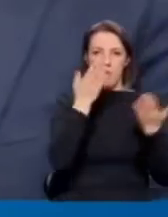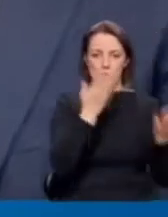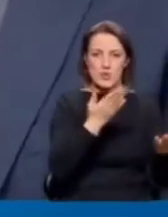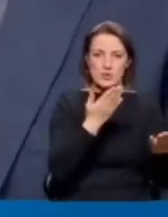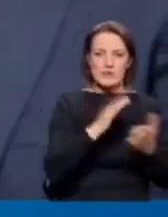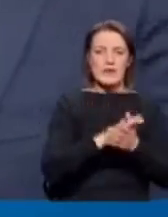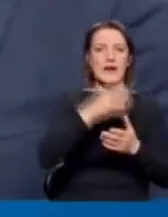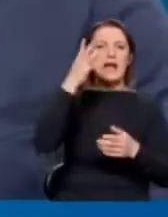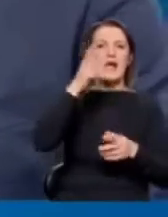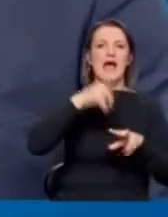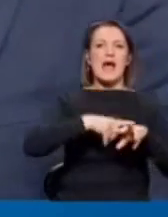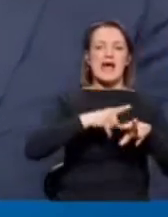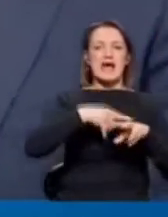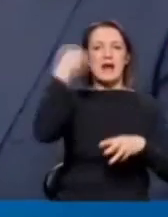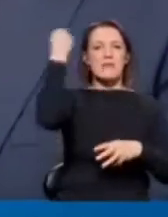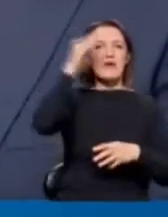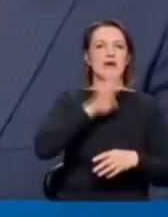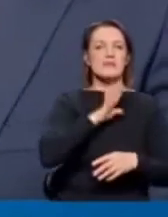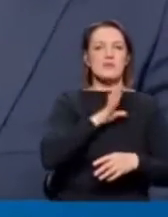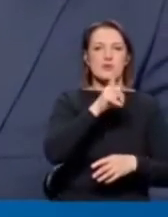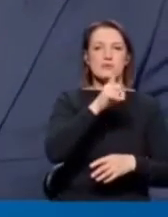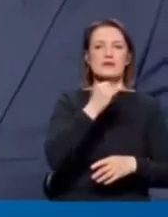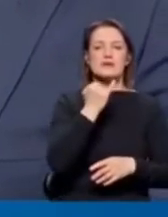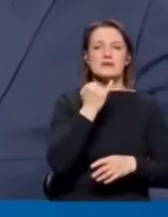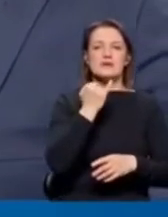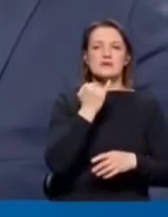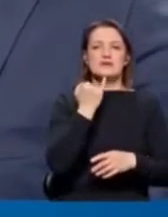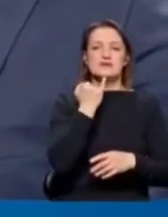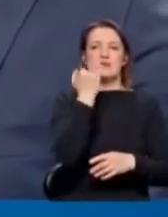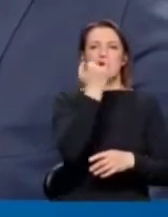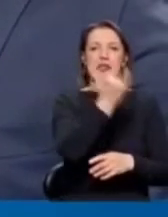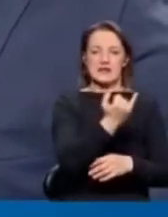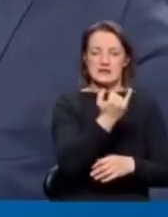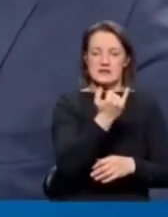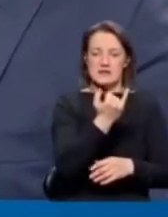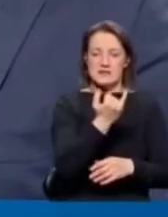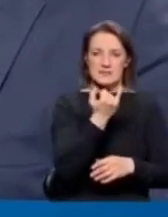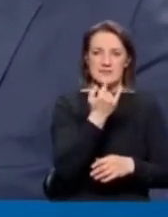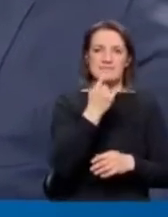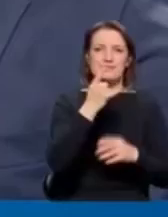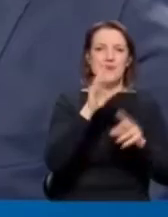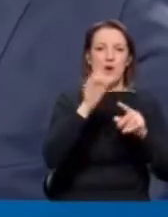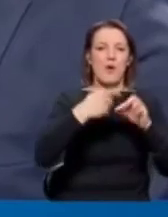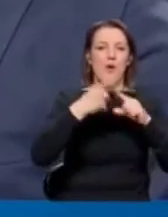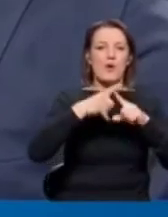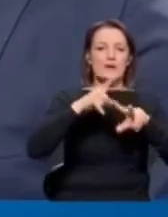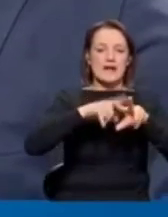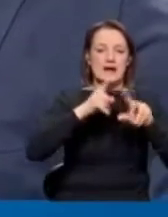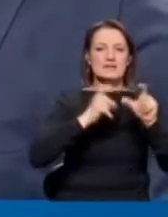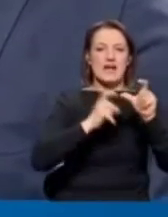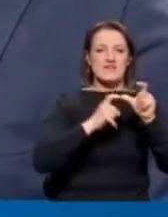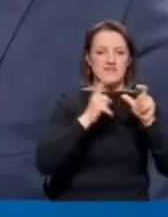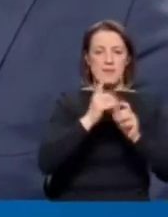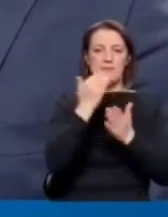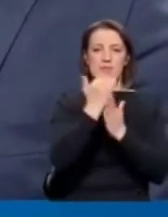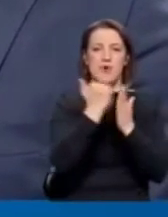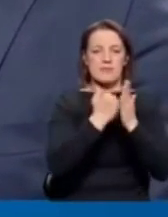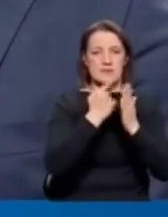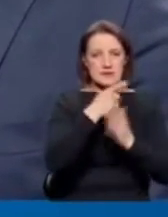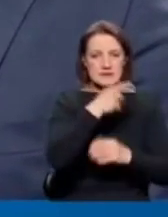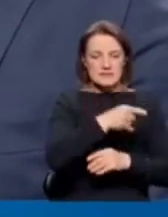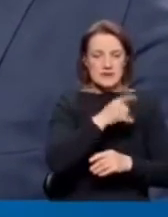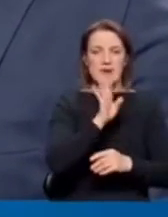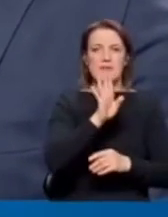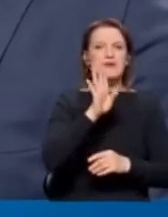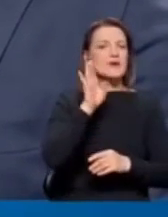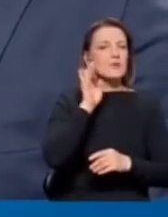şu bu Ekrem imamoğlu'nun da bir seyahati orta sayfa programınızda Doğan abinin Fox Haber Genel Yayın Yönetmeni